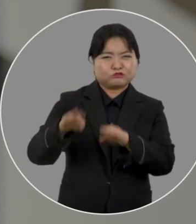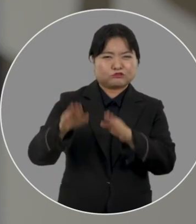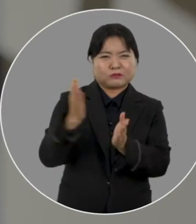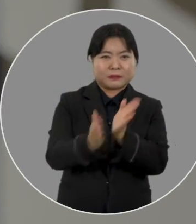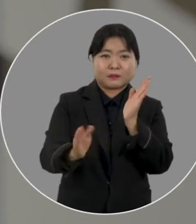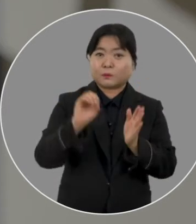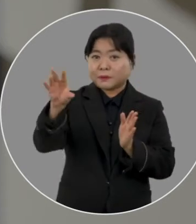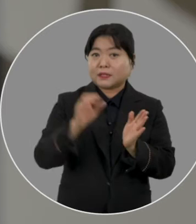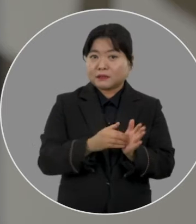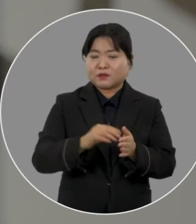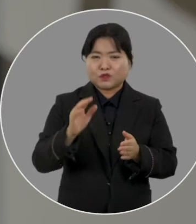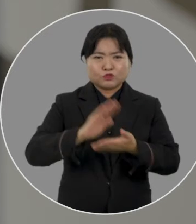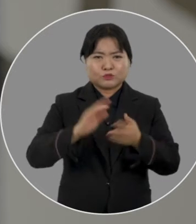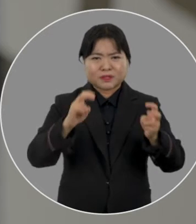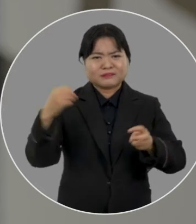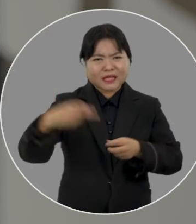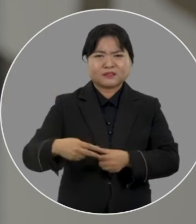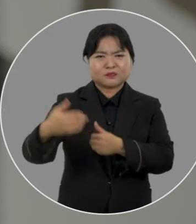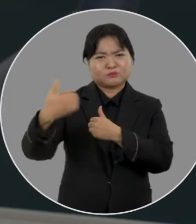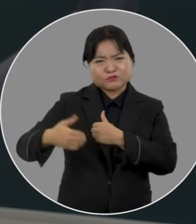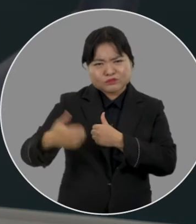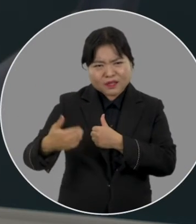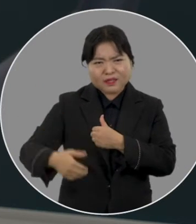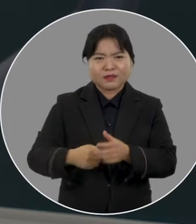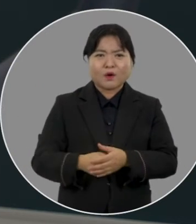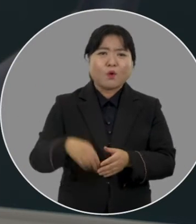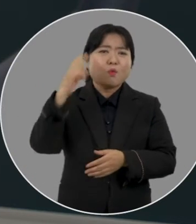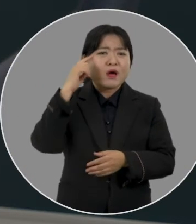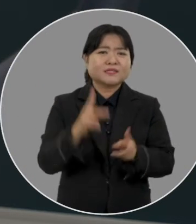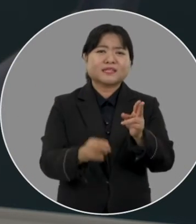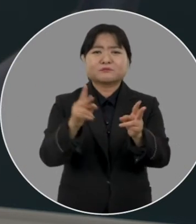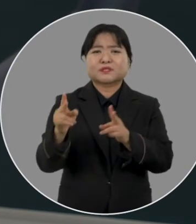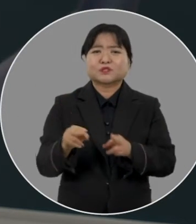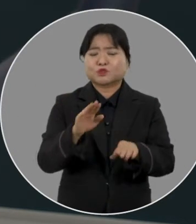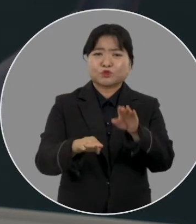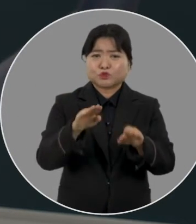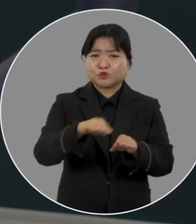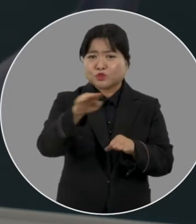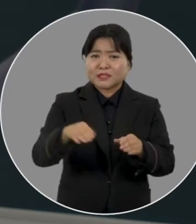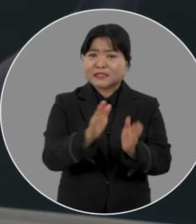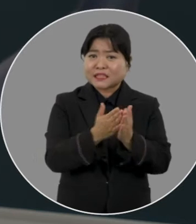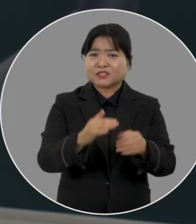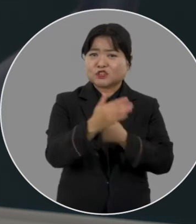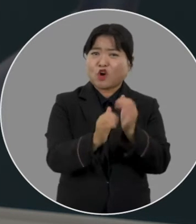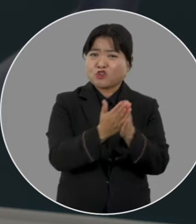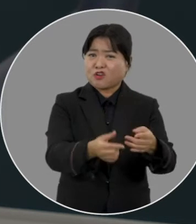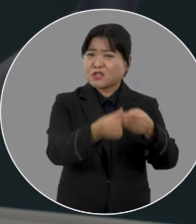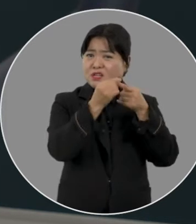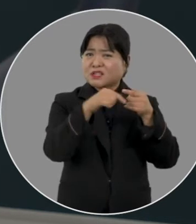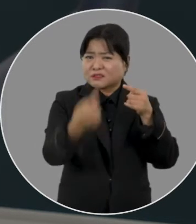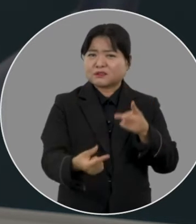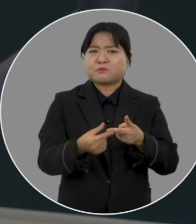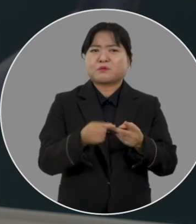했는데 출판사는 다시 저한테 부탁을 했어요. 왜 그렇게 짜깁기 수준의 책이 성경 다음으로